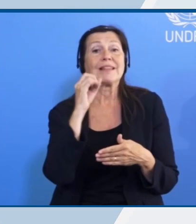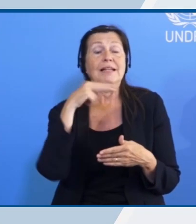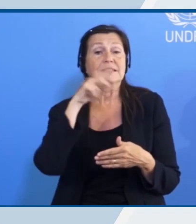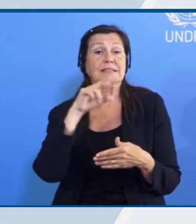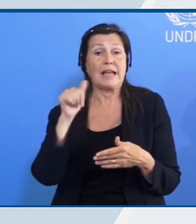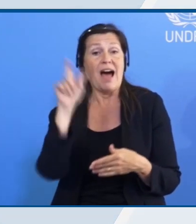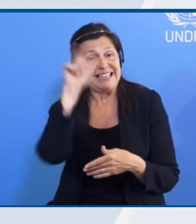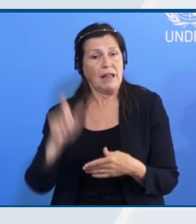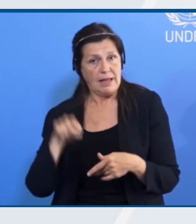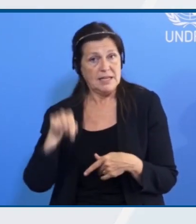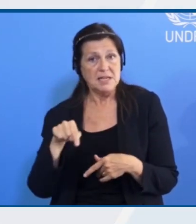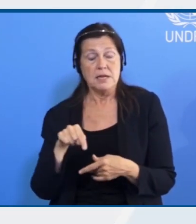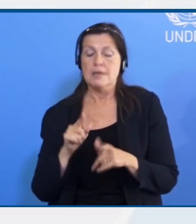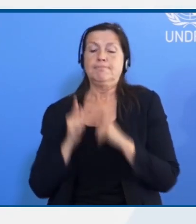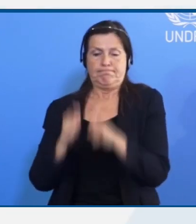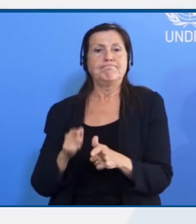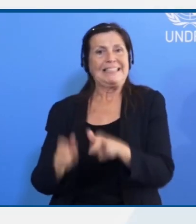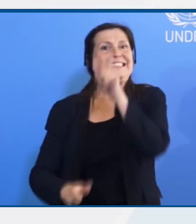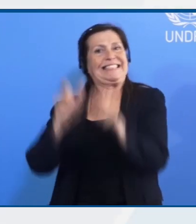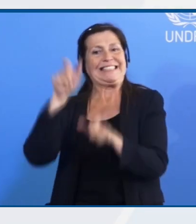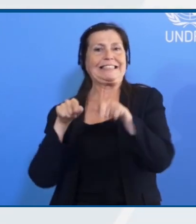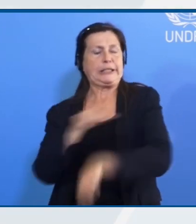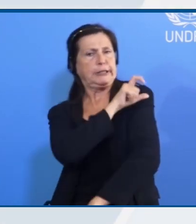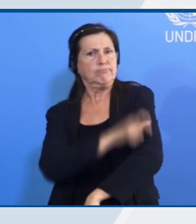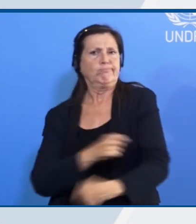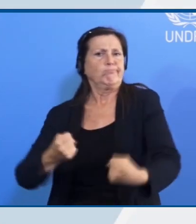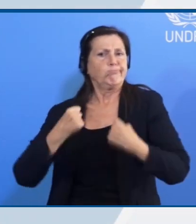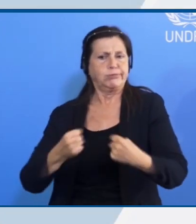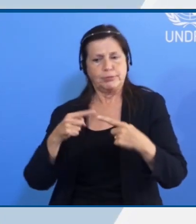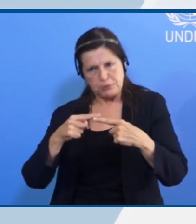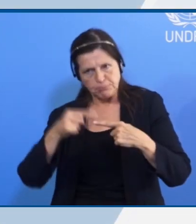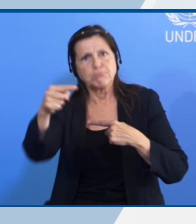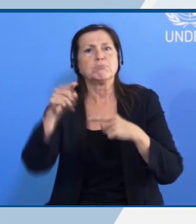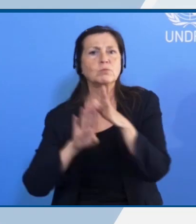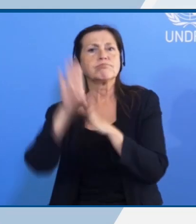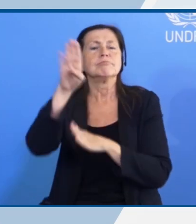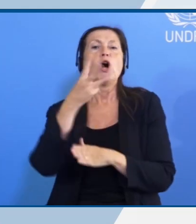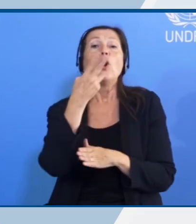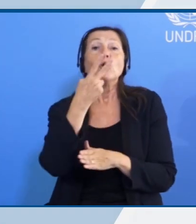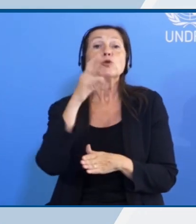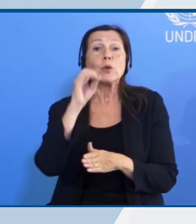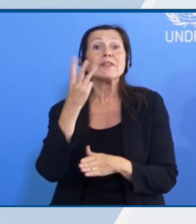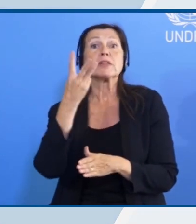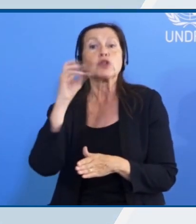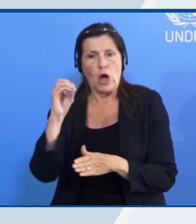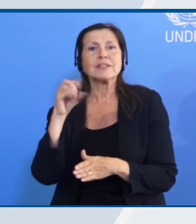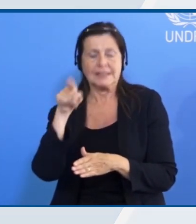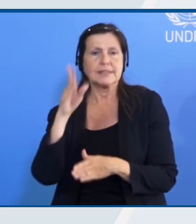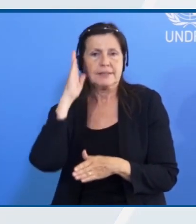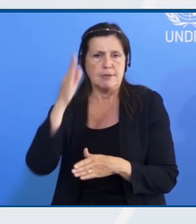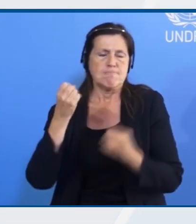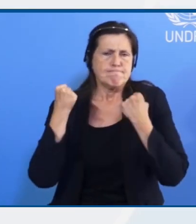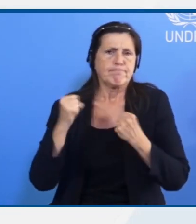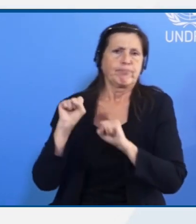riconoscimento ufficiale, la provincia di Potenza continuerà a guidare e sostenere il proprio territorio e sarà inoltre lieta di confrontarsi